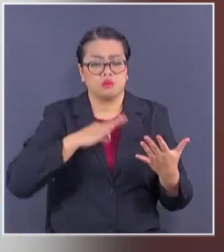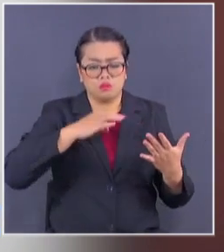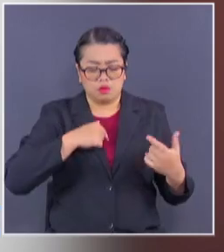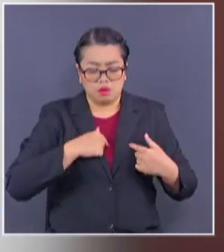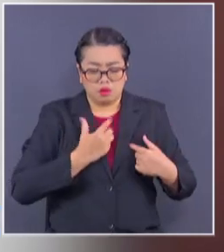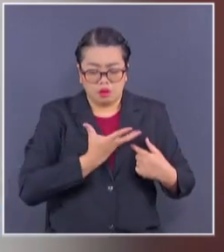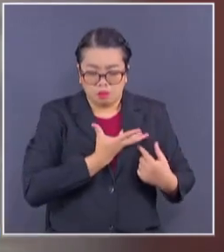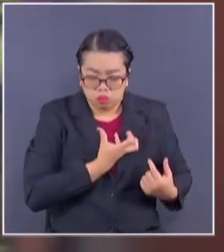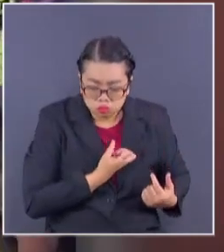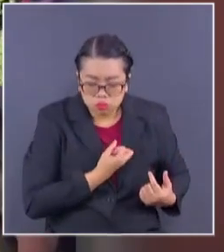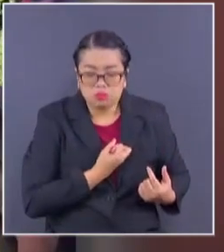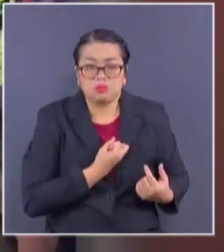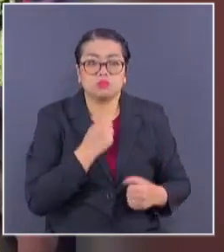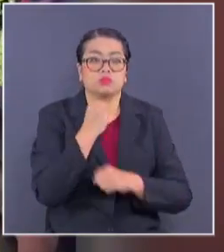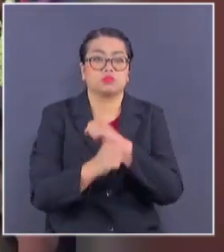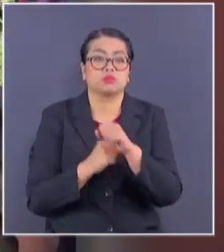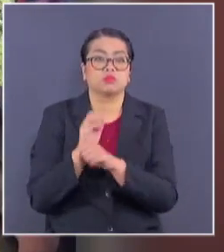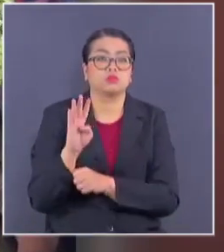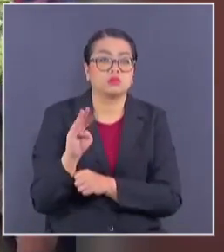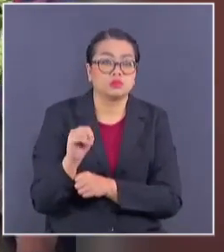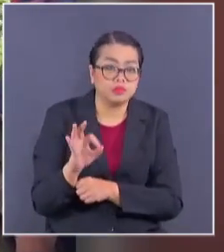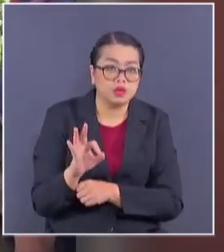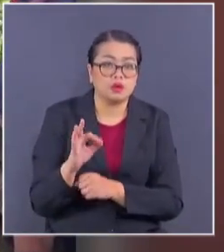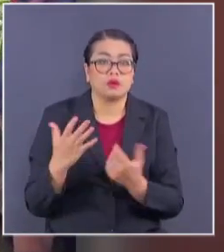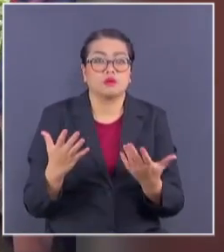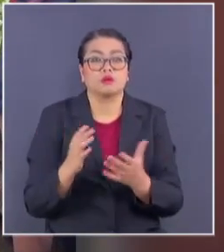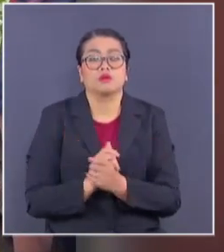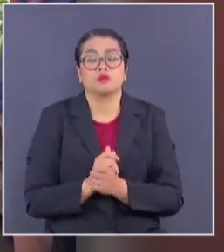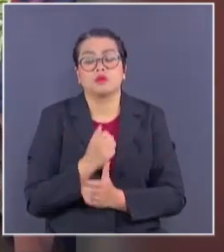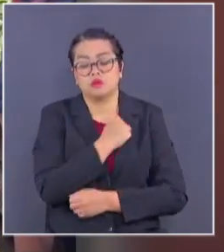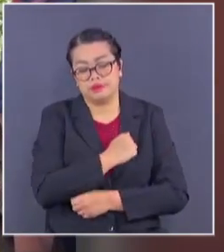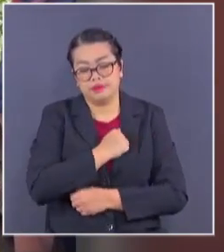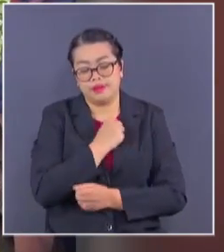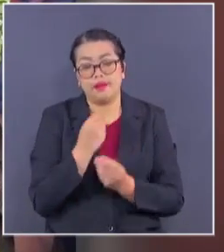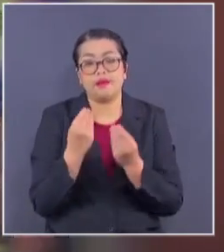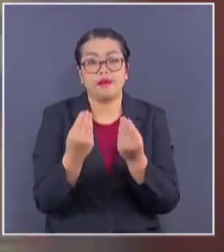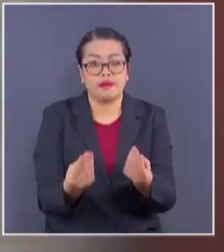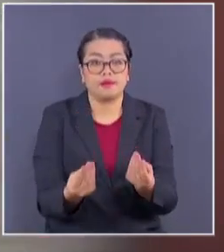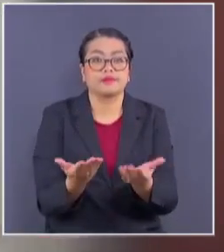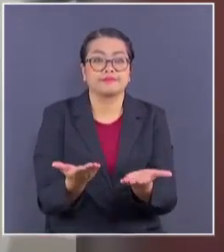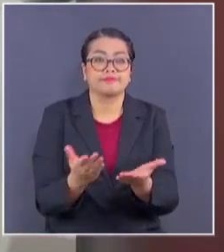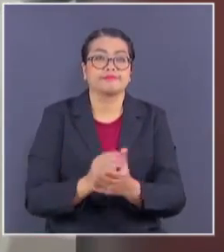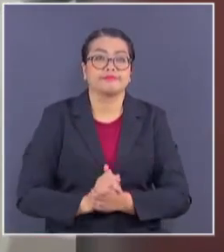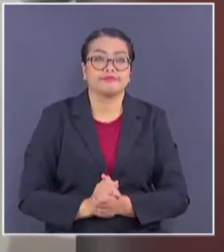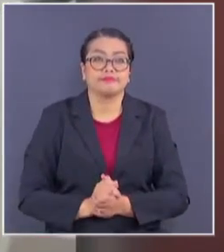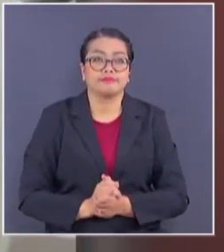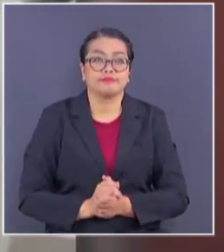อนว่าจะจากไปแบบปุบปับในวัย49ปีทางก็13บันเทิงต้องขอแสดงความเสียใจกับการจากไปในครั้งนี้ด้วยค่ะ